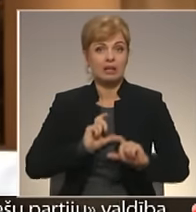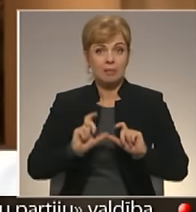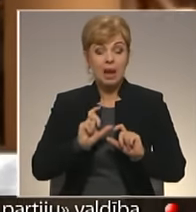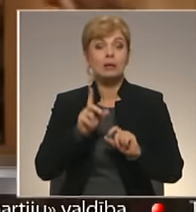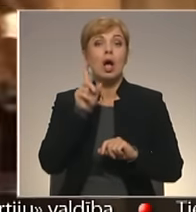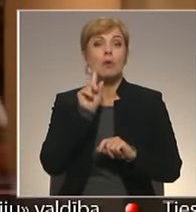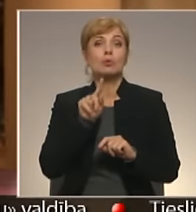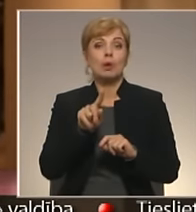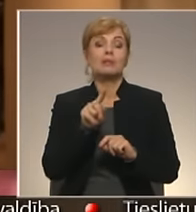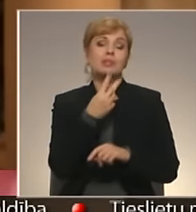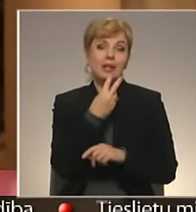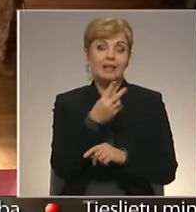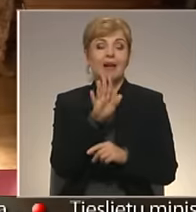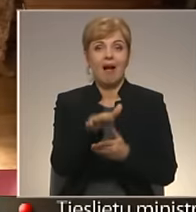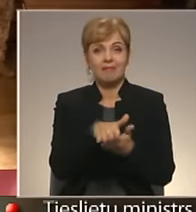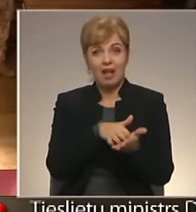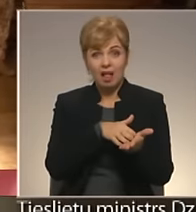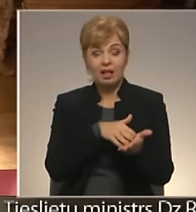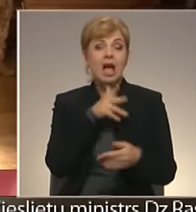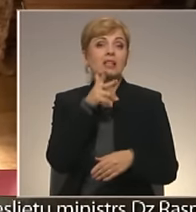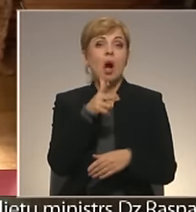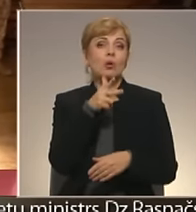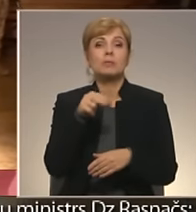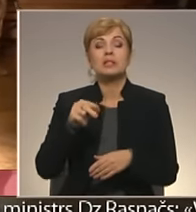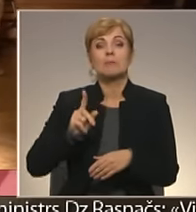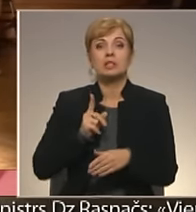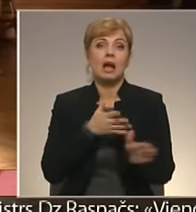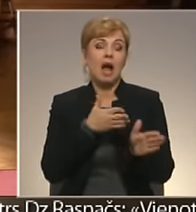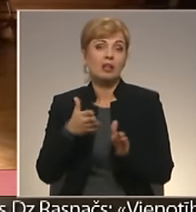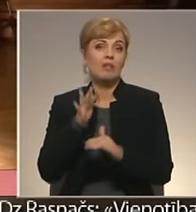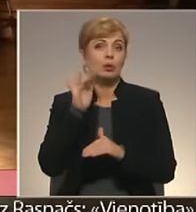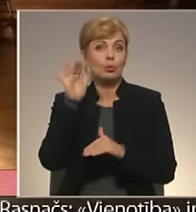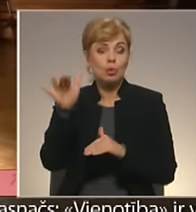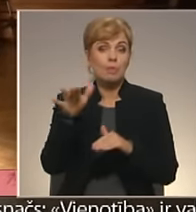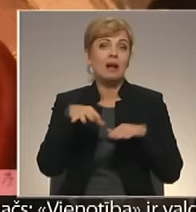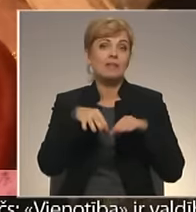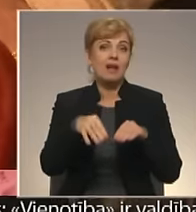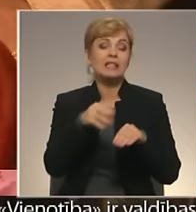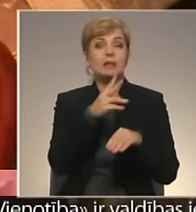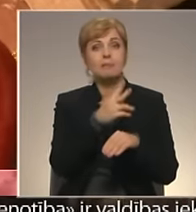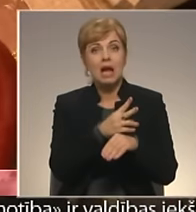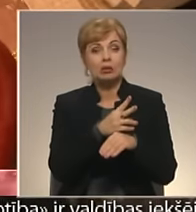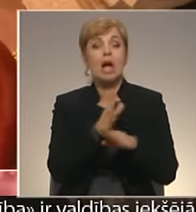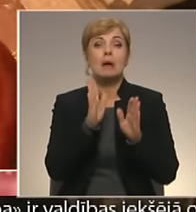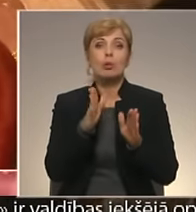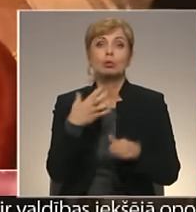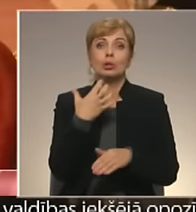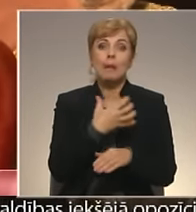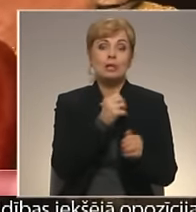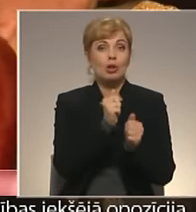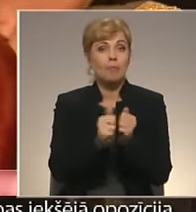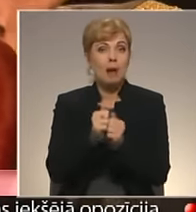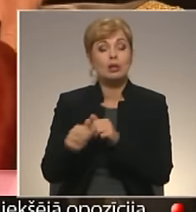protams, redzēsim, kā būs tālāk. Daugavpils zemesargi ir gatavi arī turpmāk veiksmīgi pildīt pienākumus, vien būtu nepieciešams biežāk